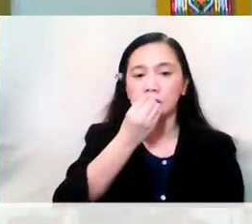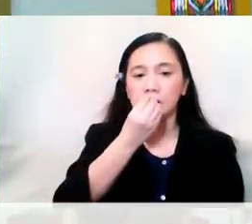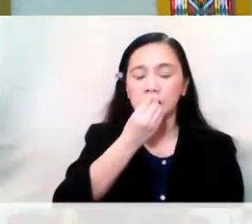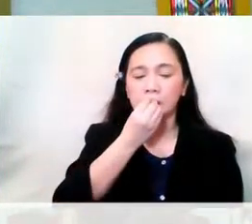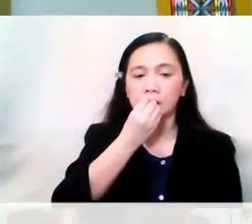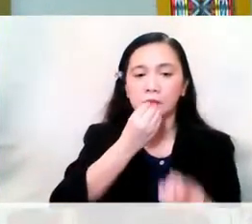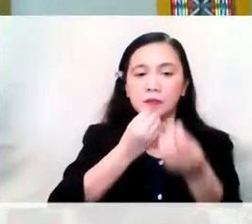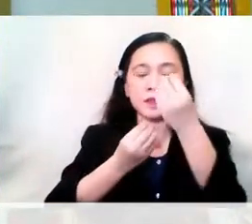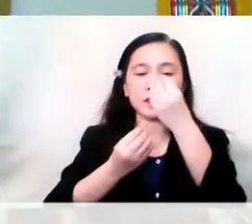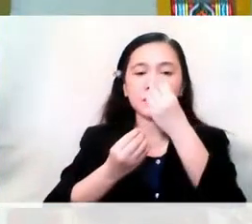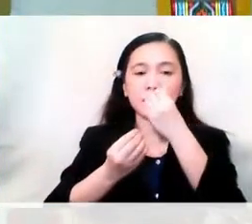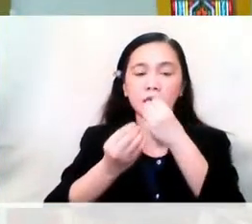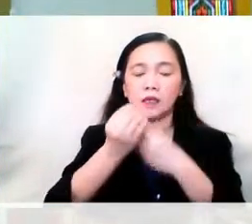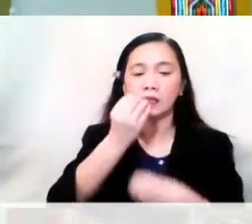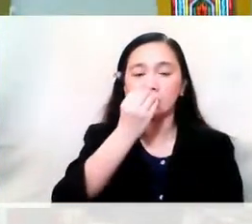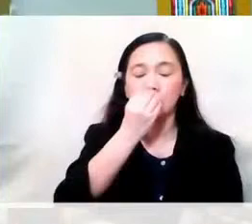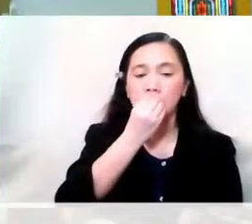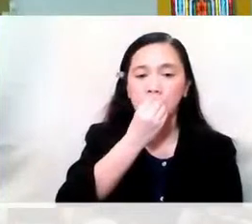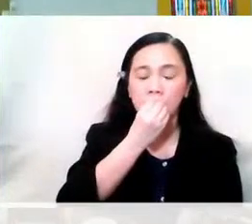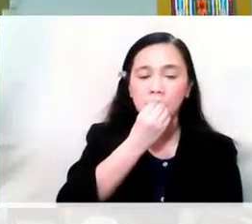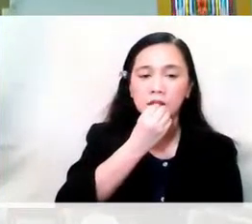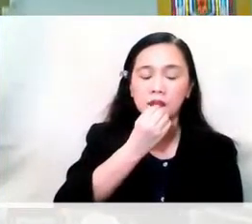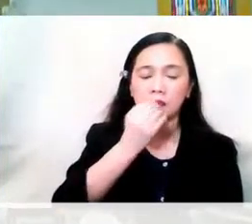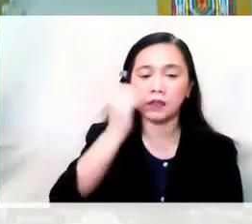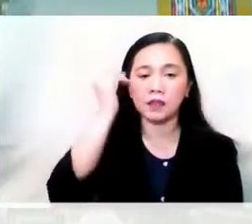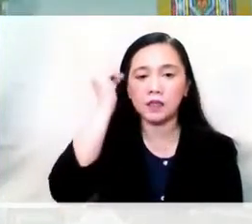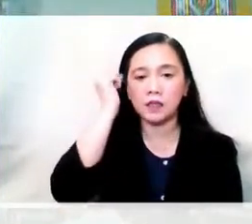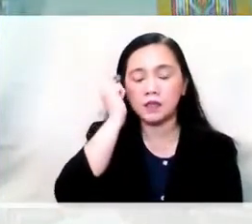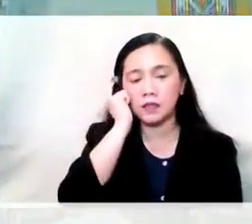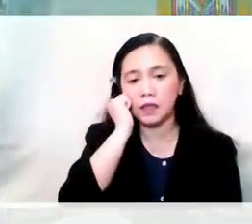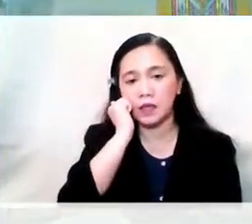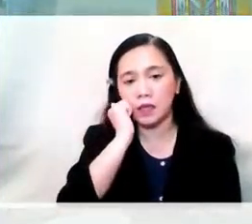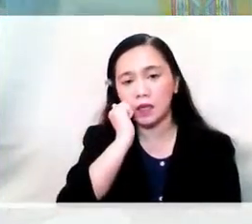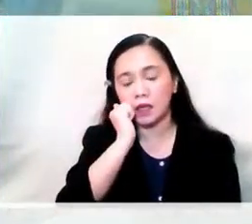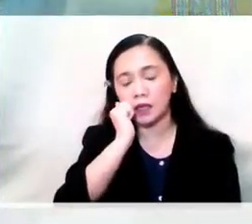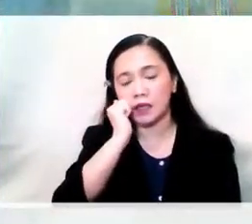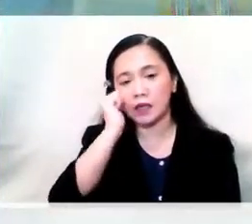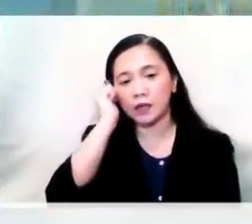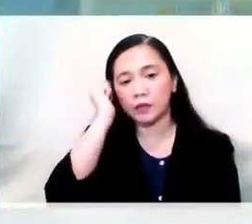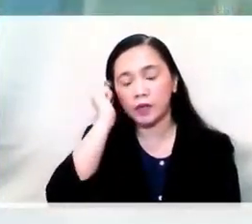ng aming kakanin sa